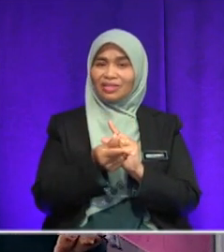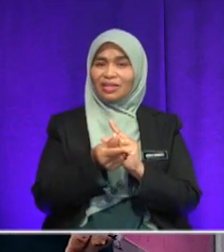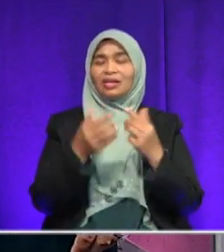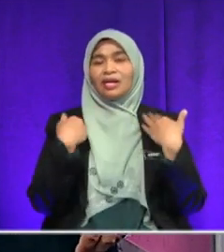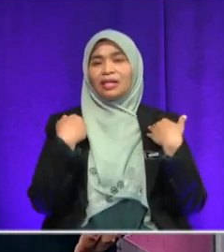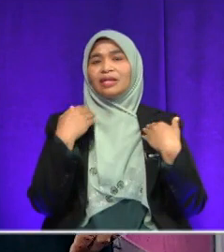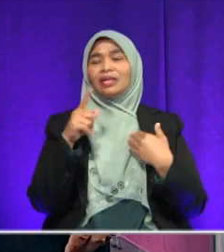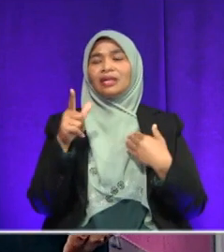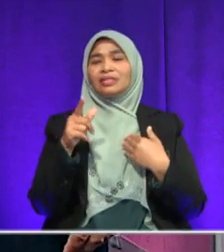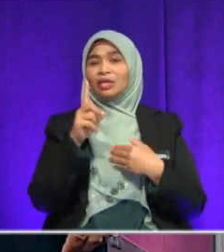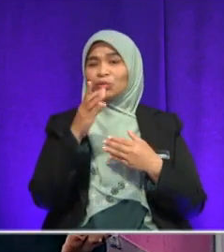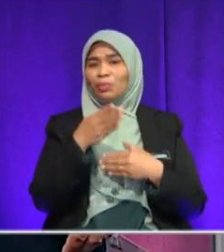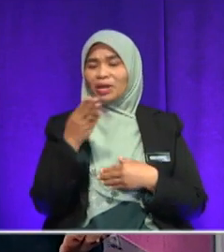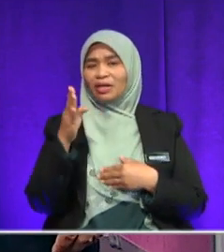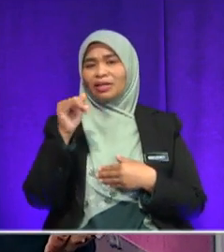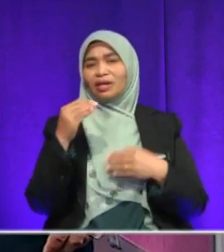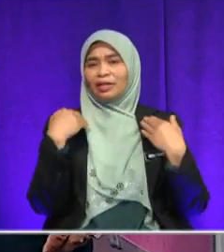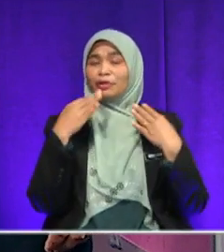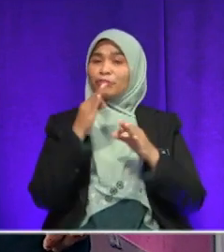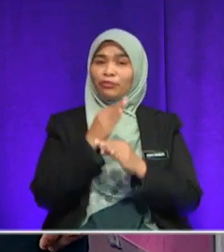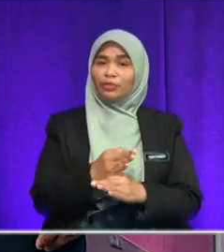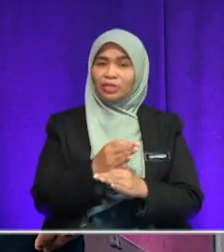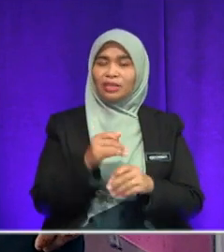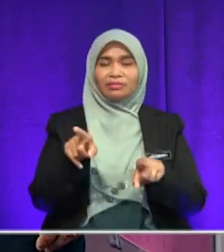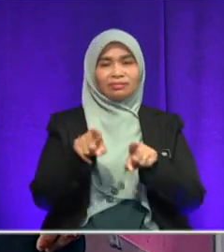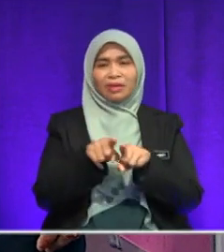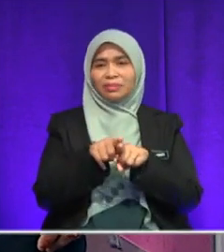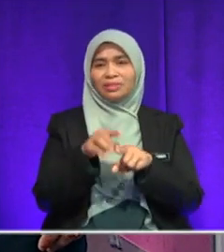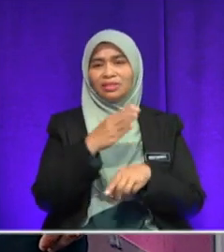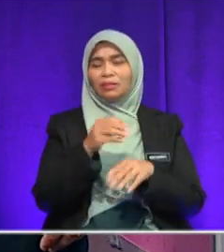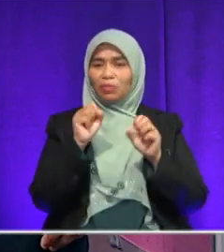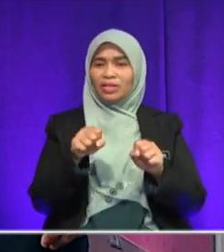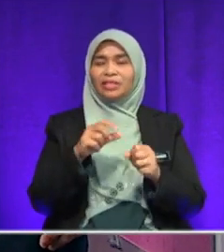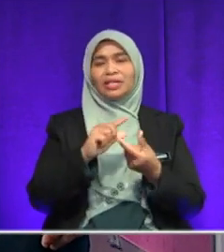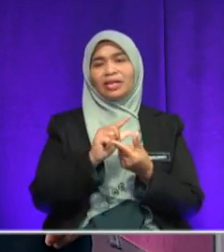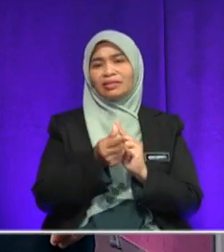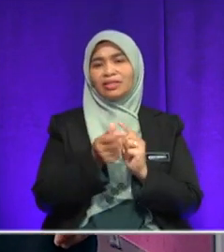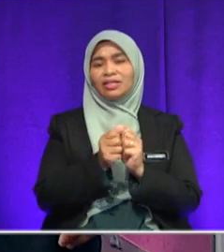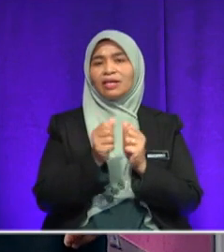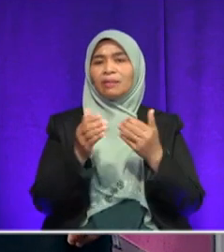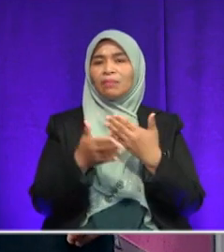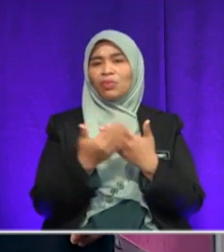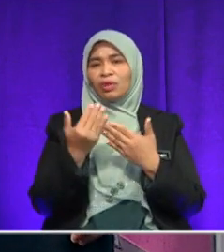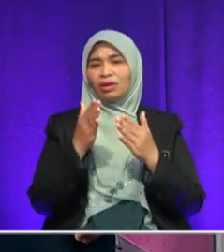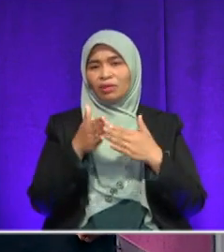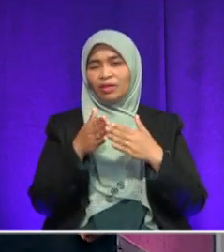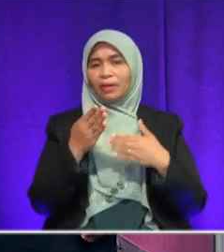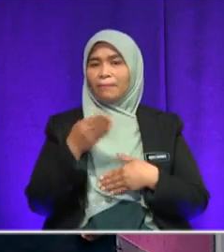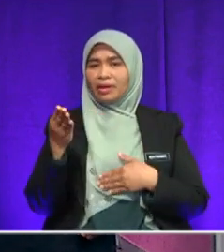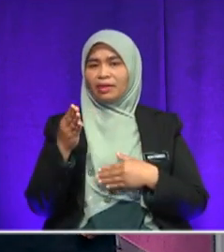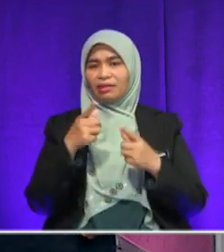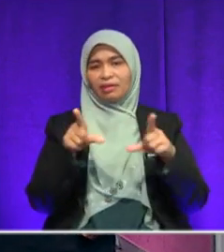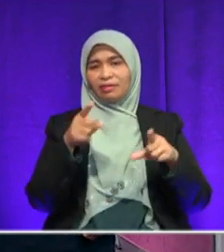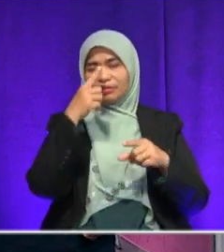merupakan satu barang yang mempunyai fungsi yang sama dan boleh diganti dengan mudah oleh barang lain untuk